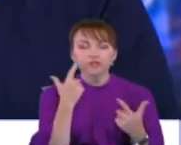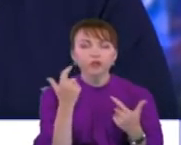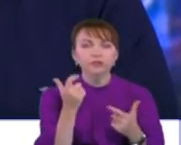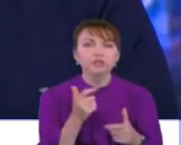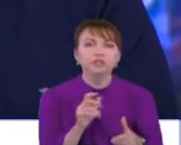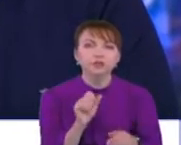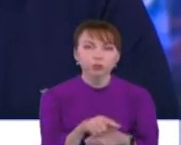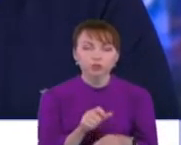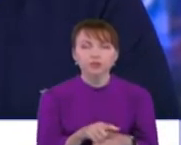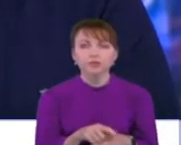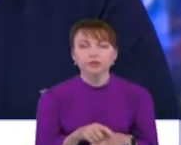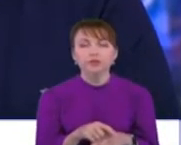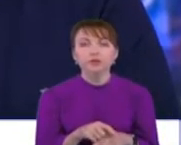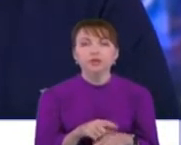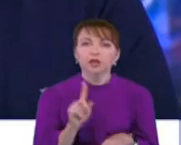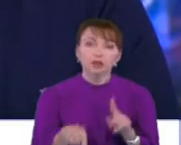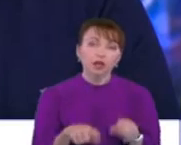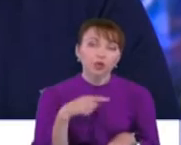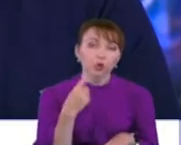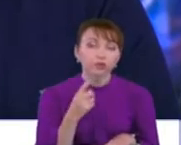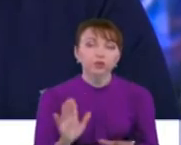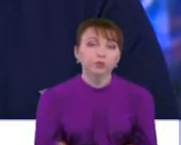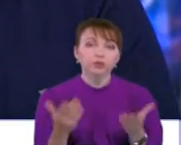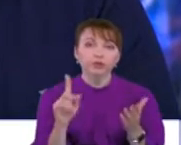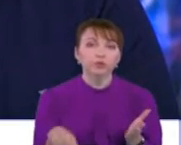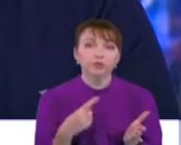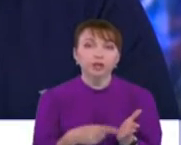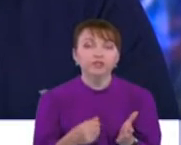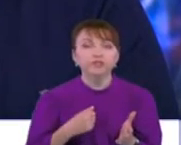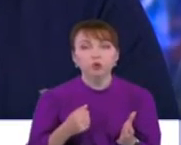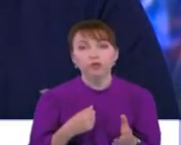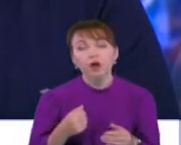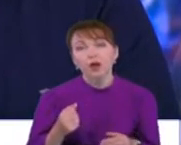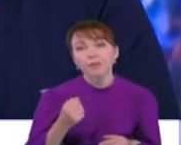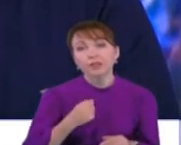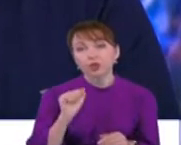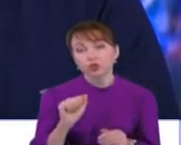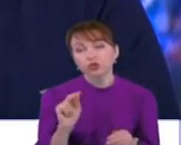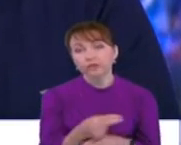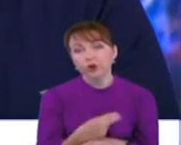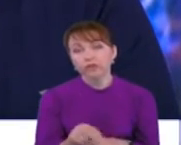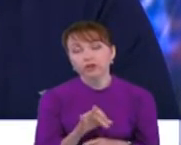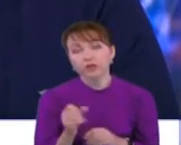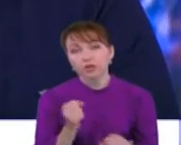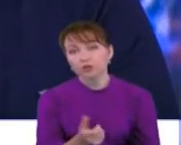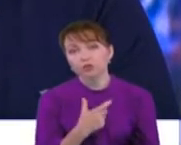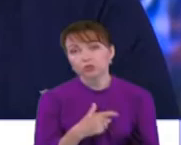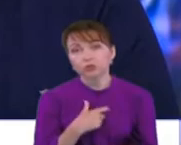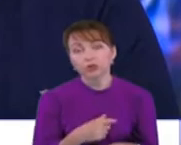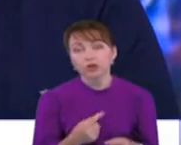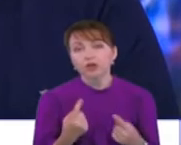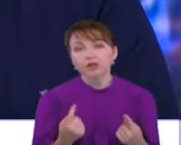функцій, деякі говорять і піднімають питання військово-патріотичного виховання, він тягне за собою і дуже великий